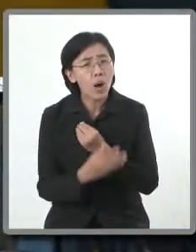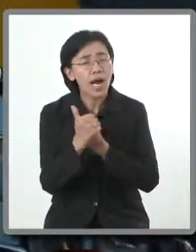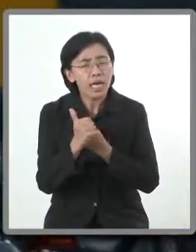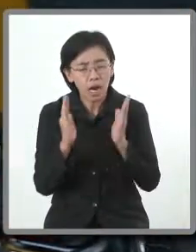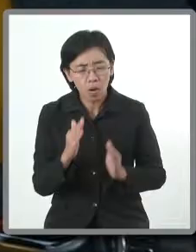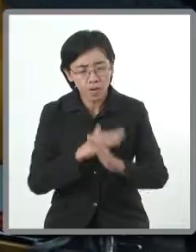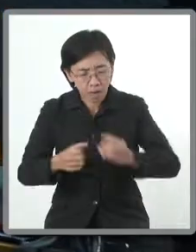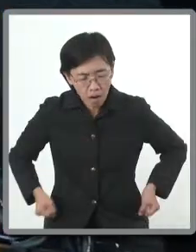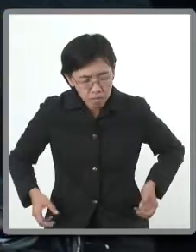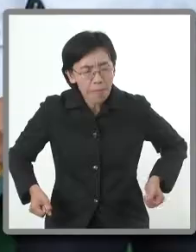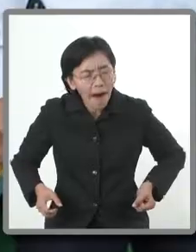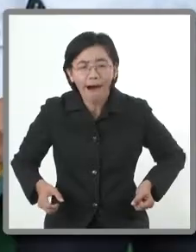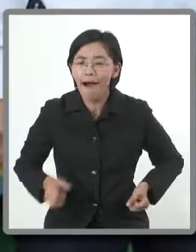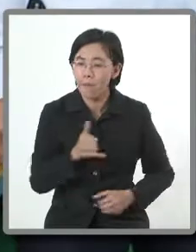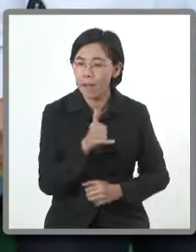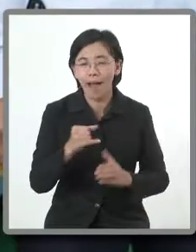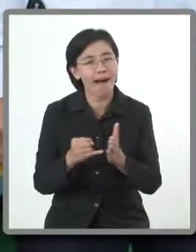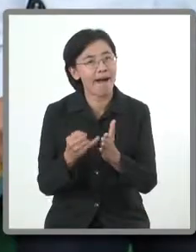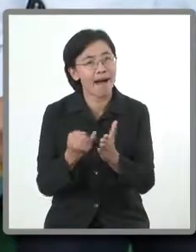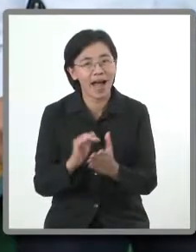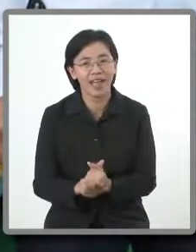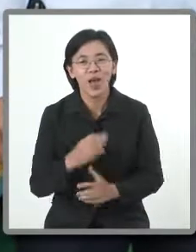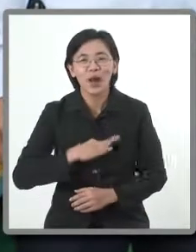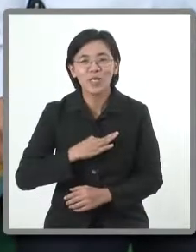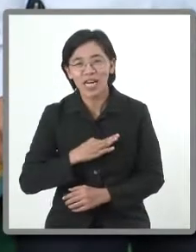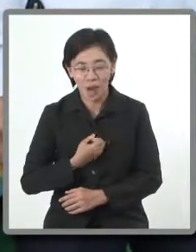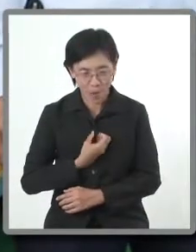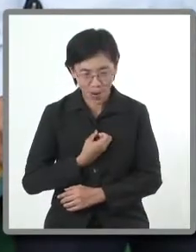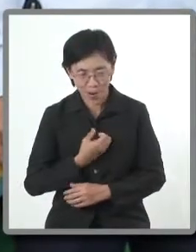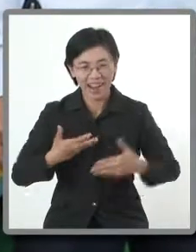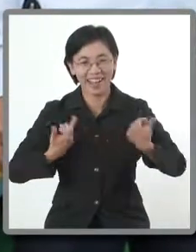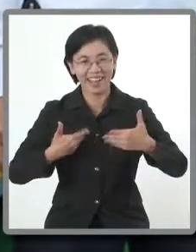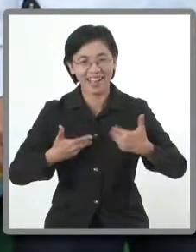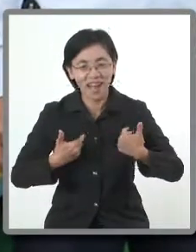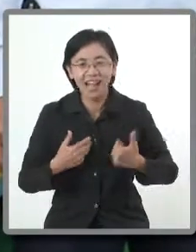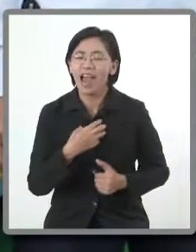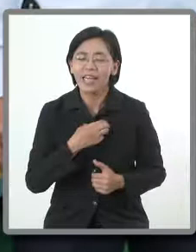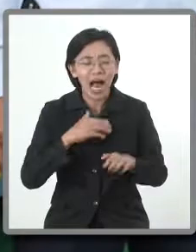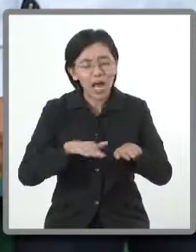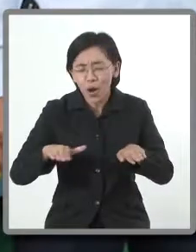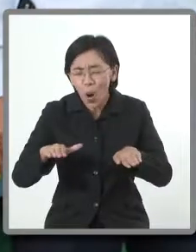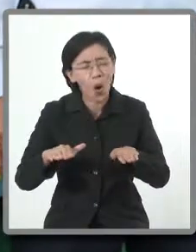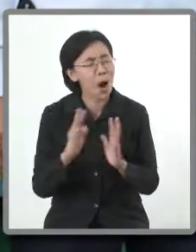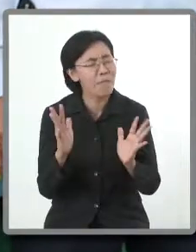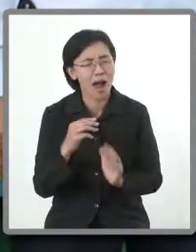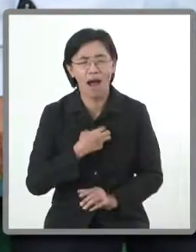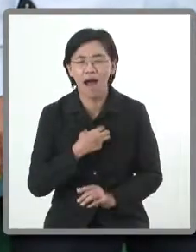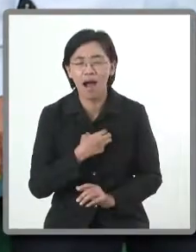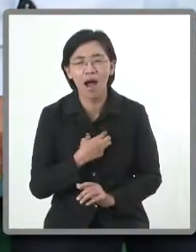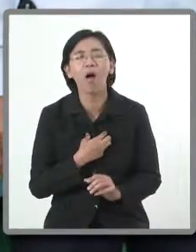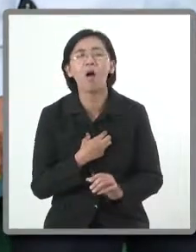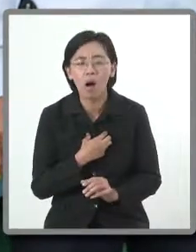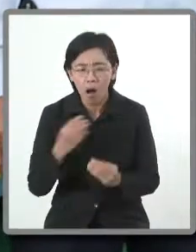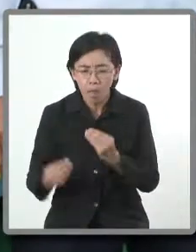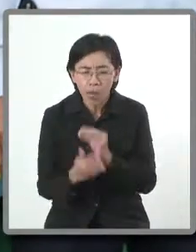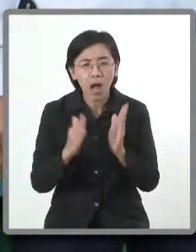ารถเดินทางได้ง่ายขึ้นค่ะตื่นเต้นดีใจและอยากให้มีแบบนี้เยอะๆเป็นทางเลือกสำหรับผู้สูงอายุ